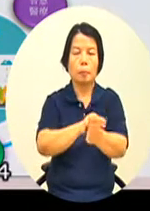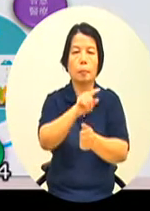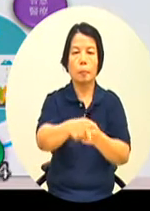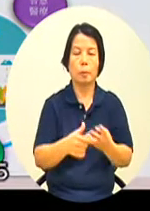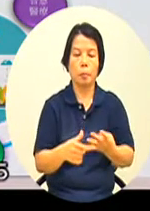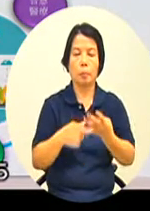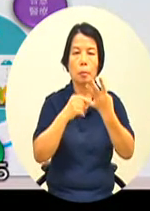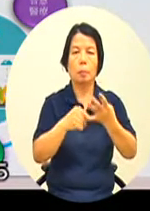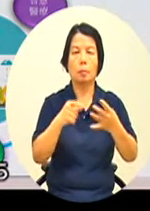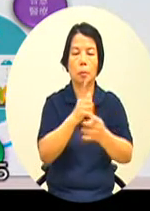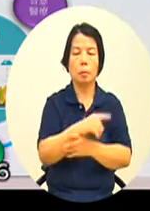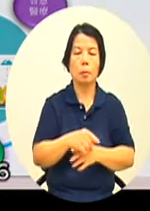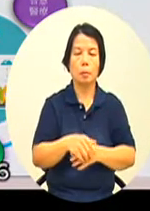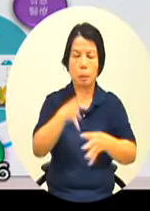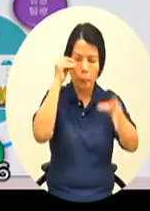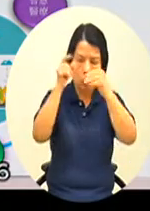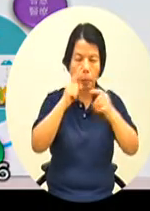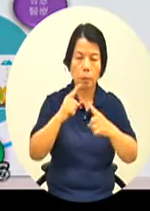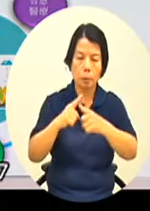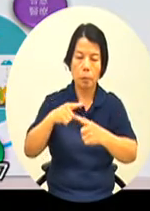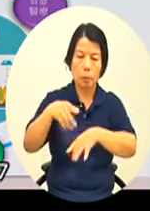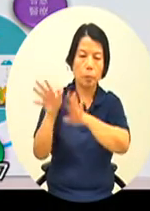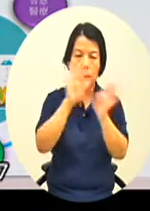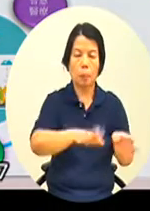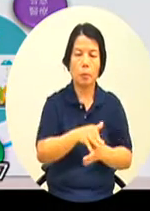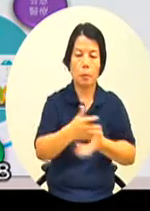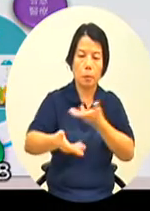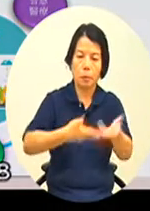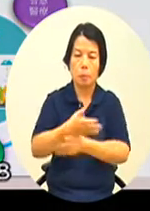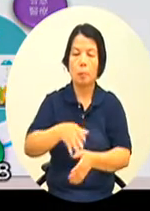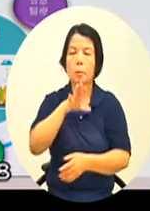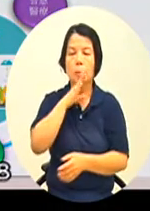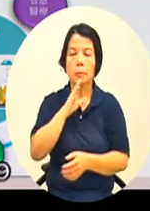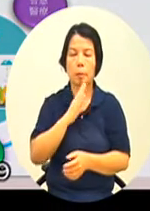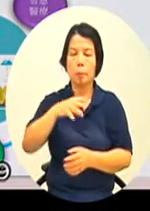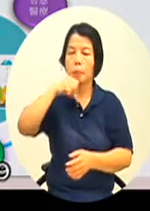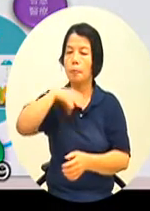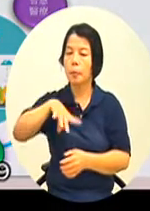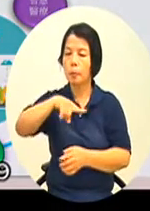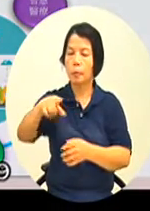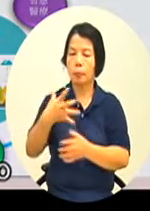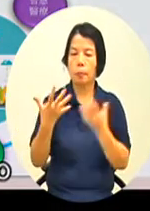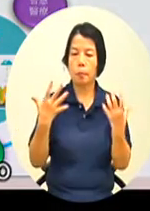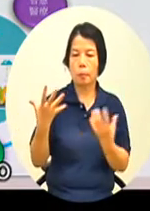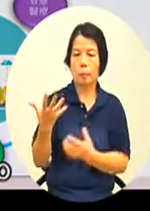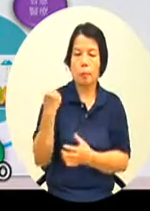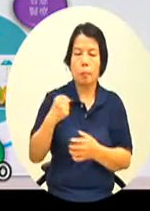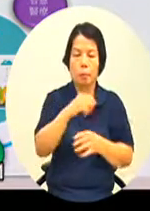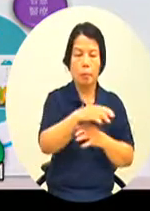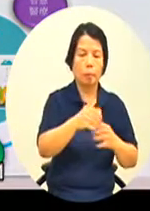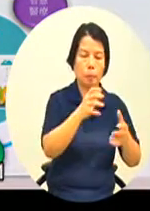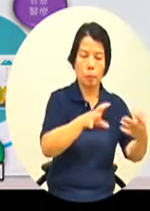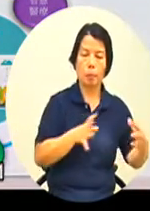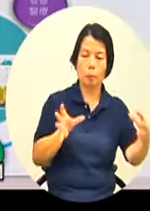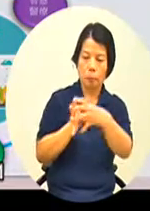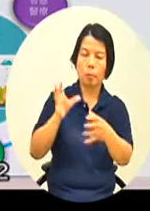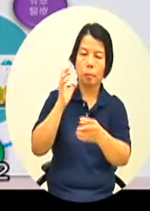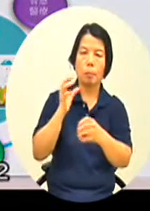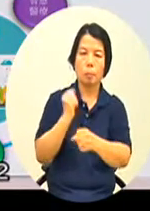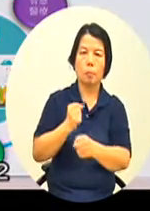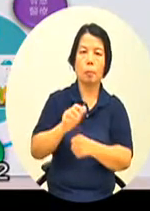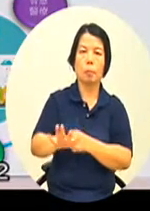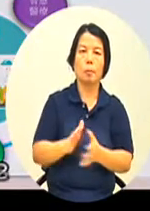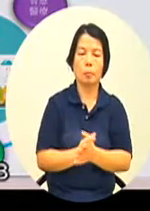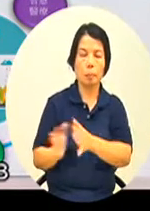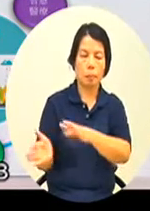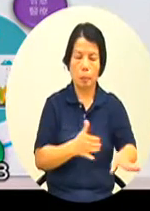慧农情交流服务，由屏东县主导，我们合作。 那今年天下杂志首度办理各